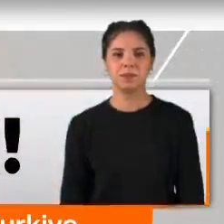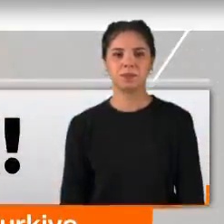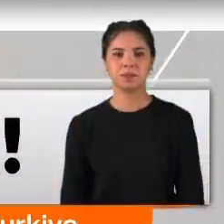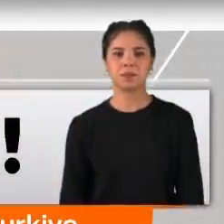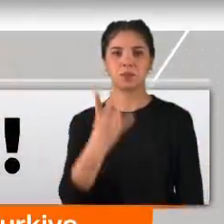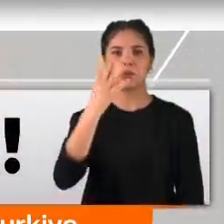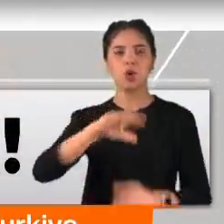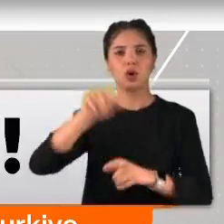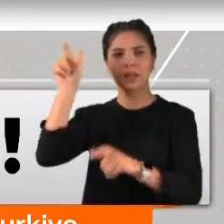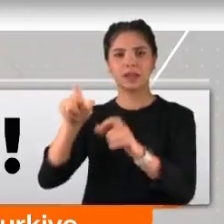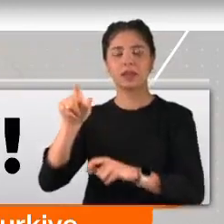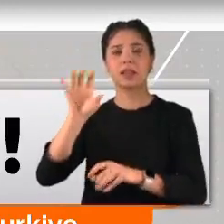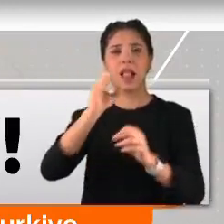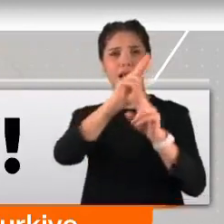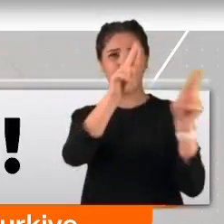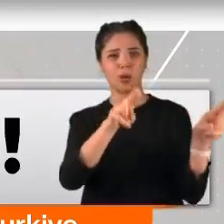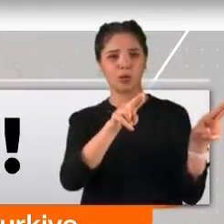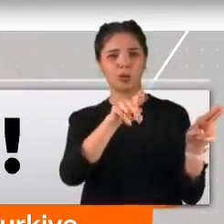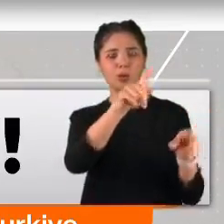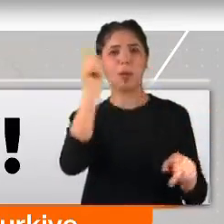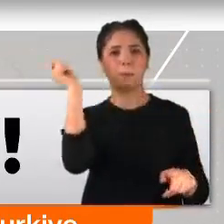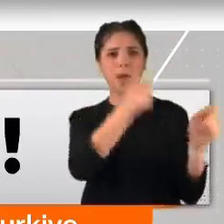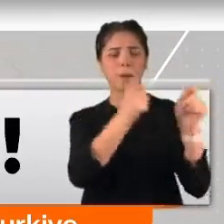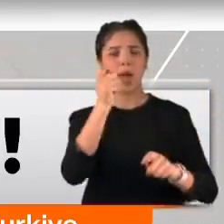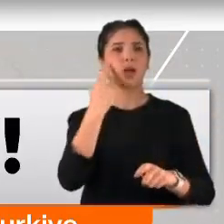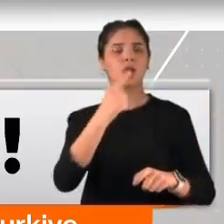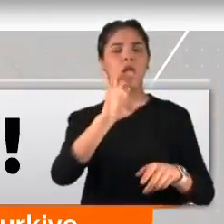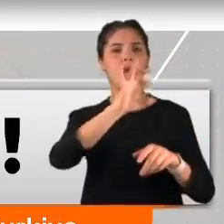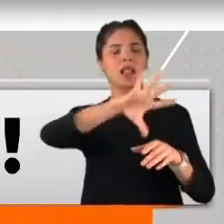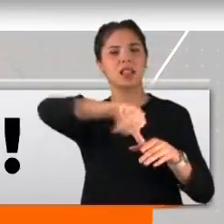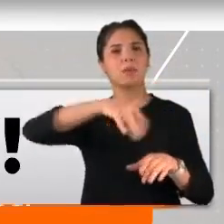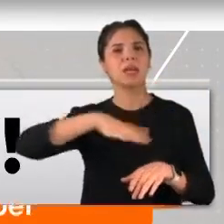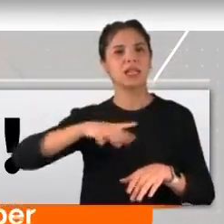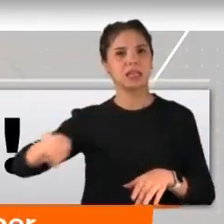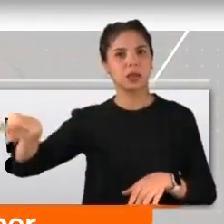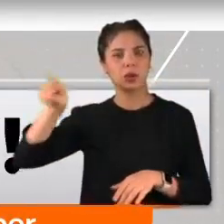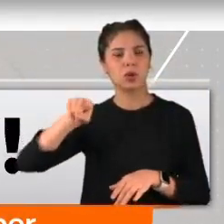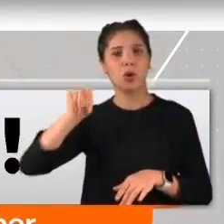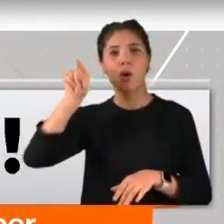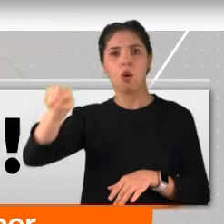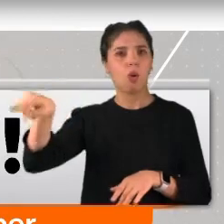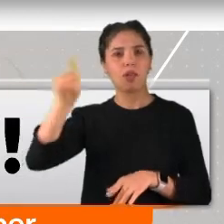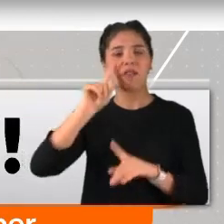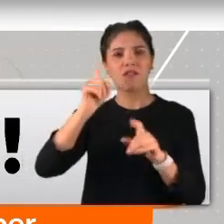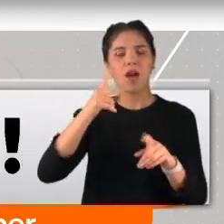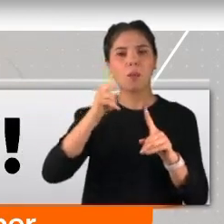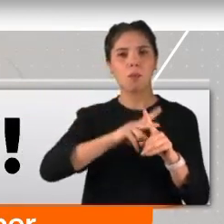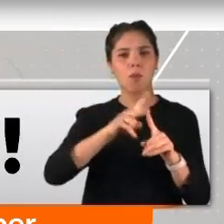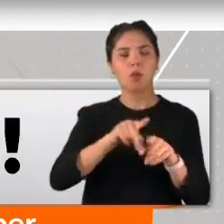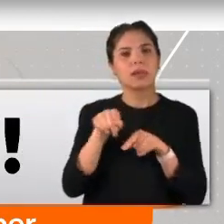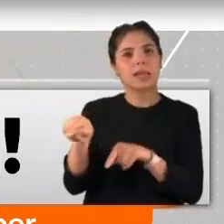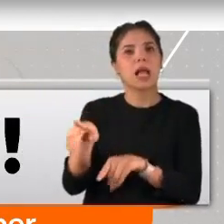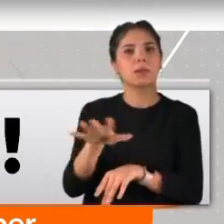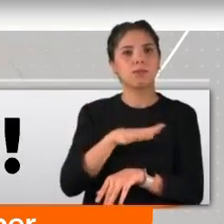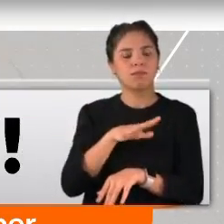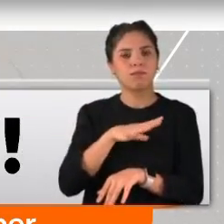4 soyguncu kuyumcunun vitrinlerini çekiçle kırıp mücevherleri çalmaya çalıştı. Onları fark eden polis hemen peşlerine